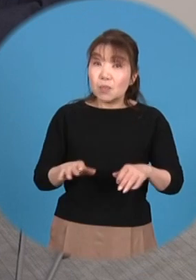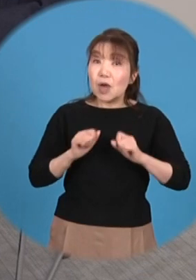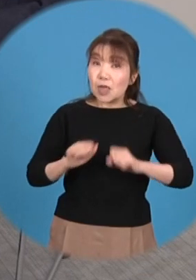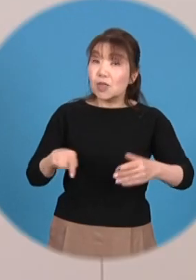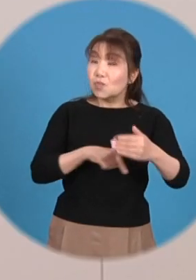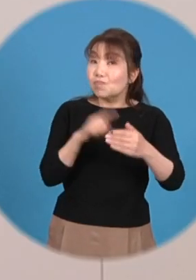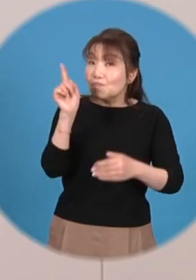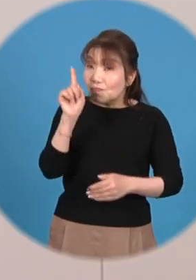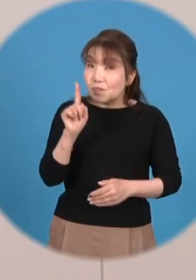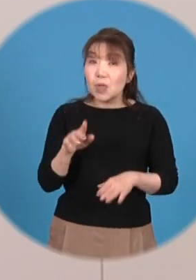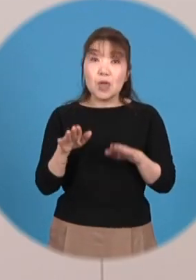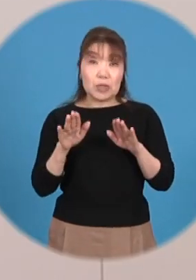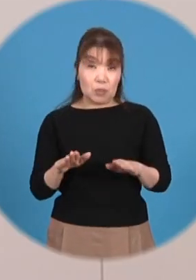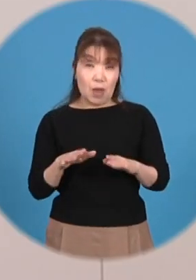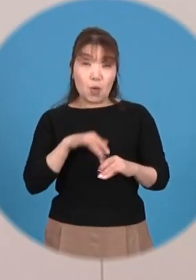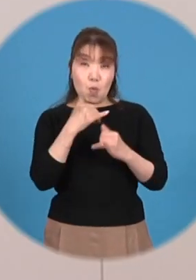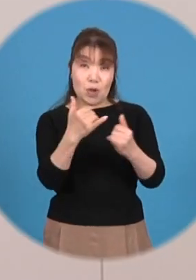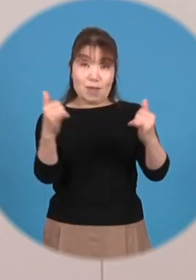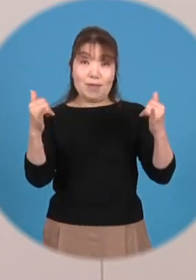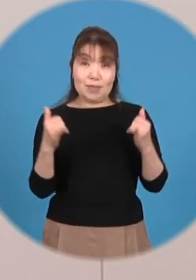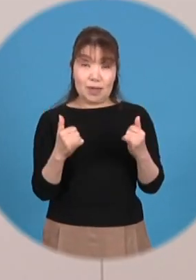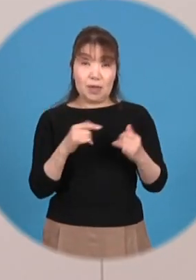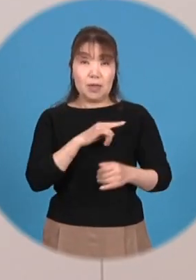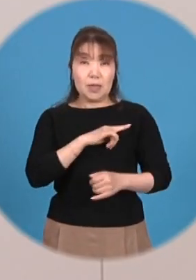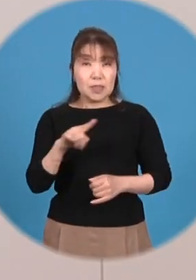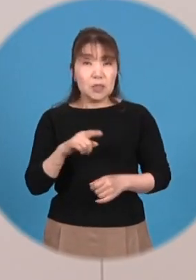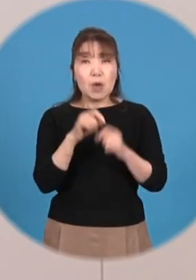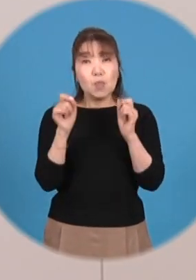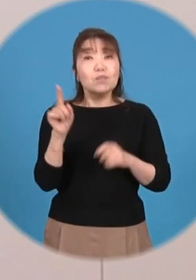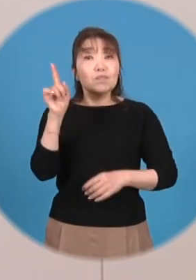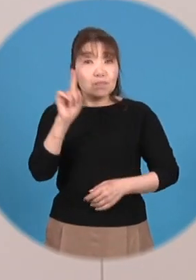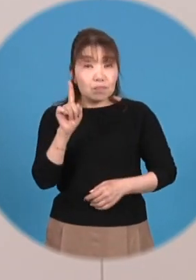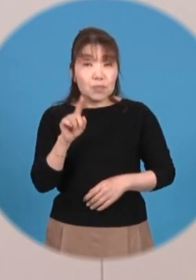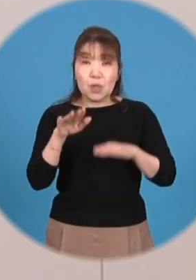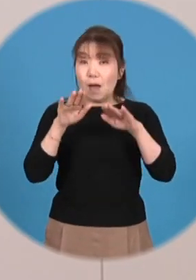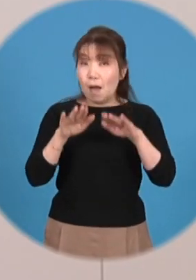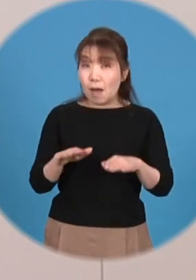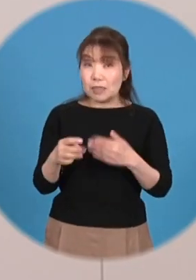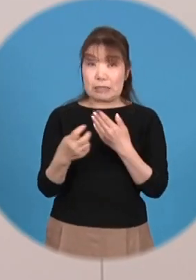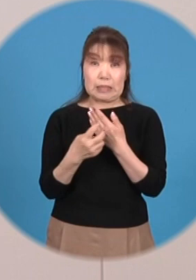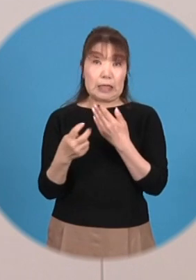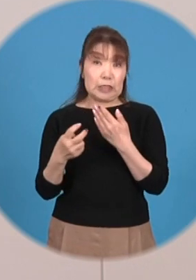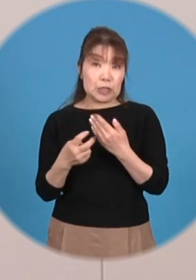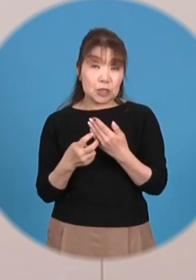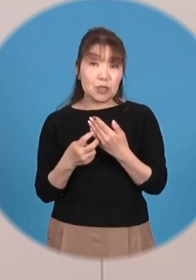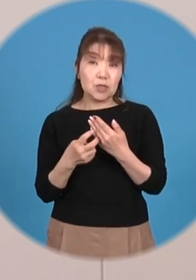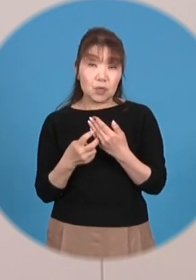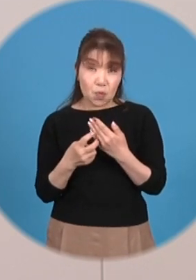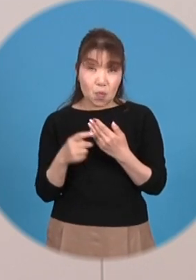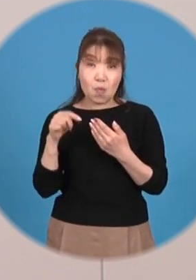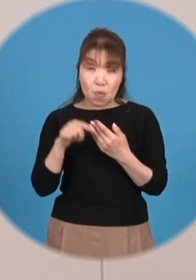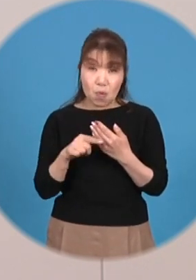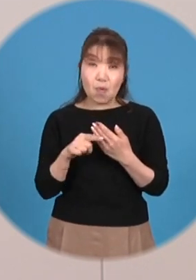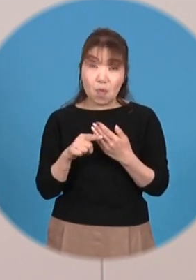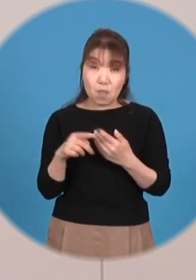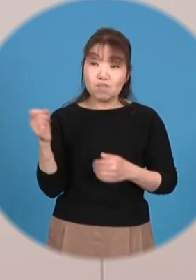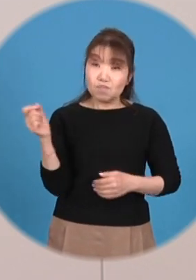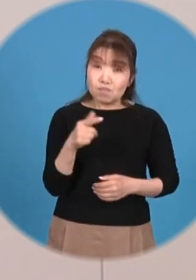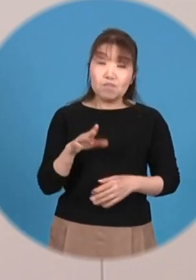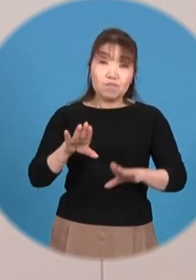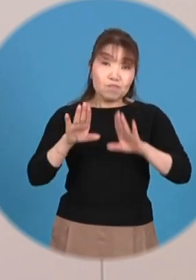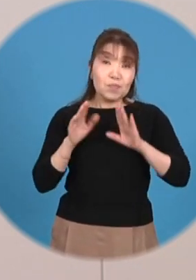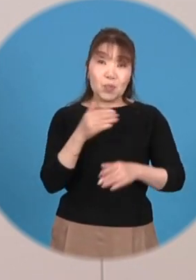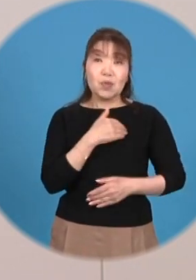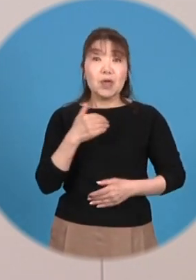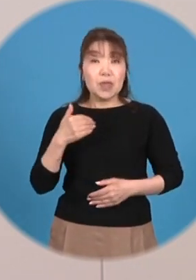られているんですか。 今高齢化社会で一番問題なのは安心な医療をタイムリーに受けられる